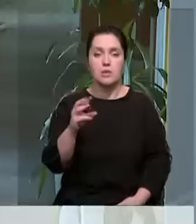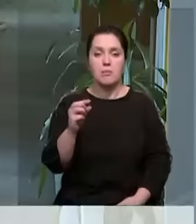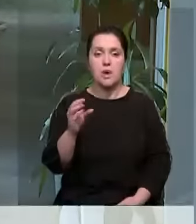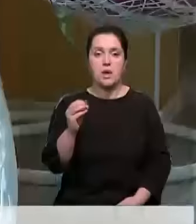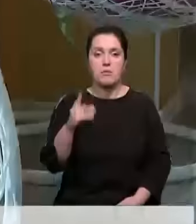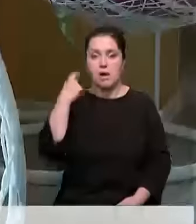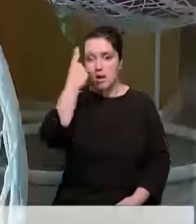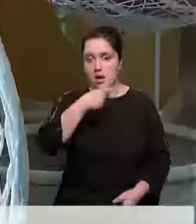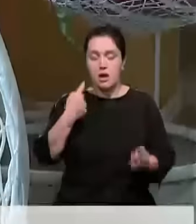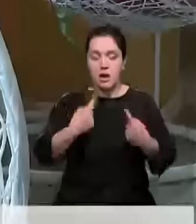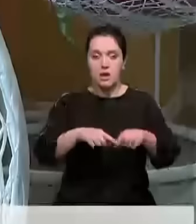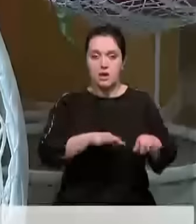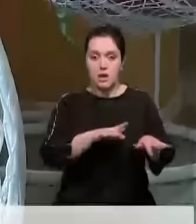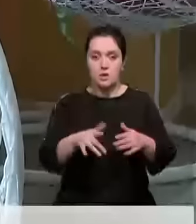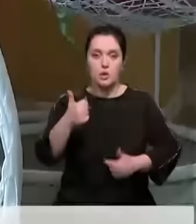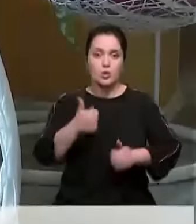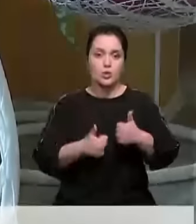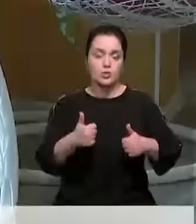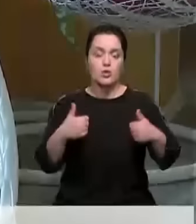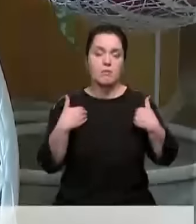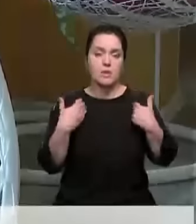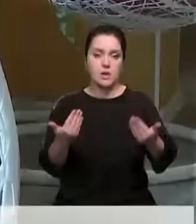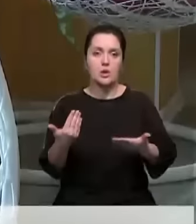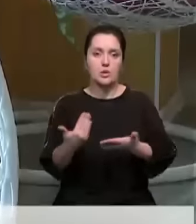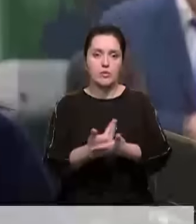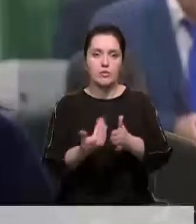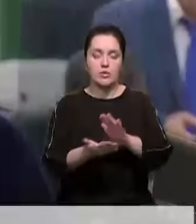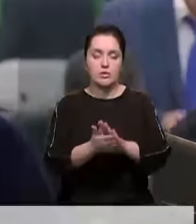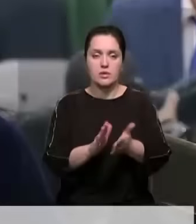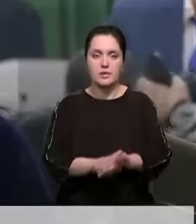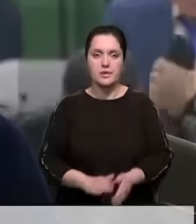что на этот раз конкурсантам предложили новое условие.